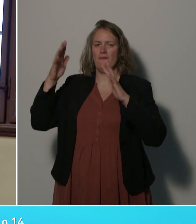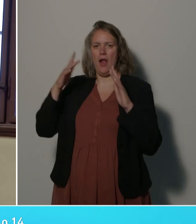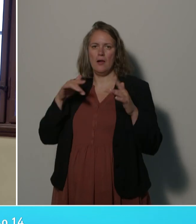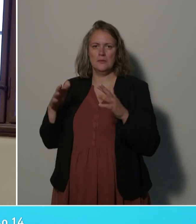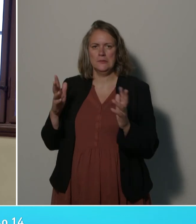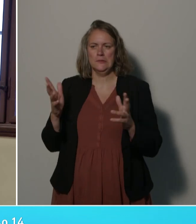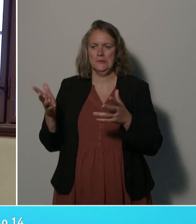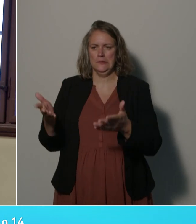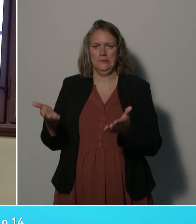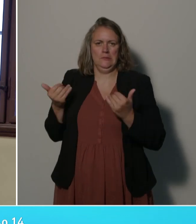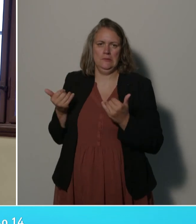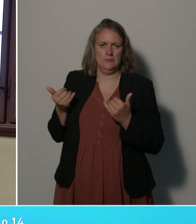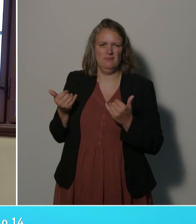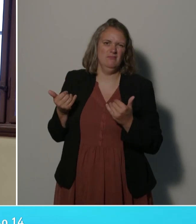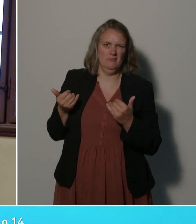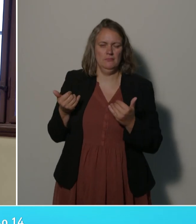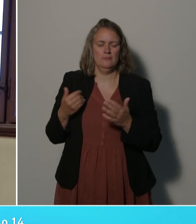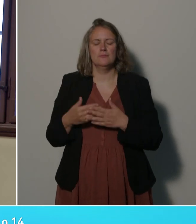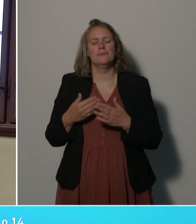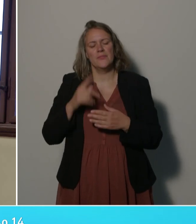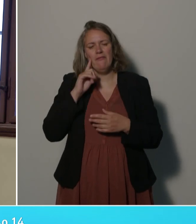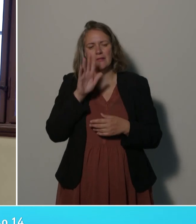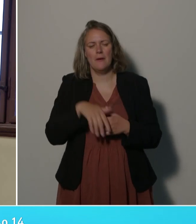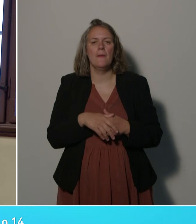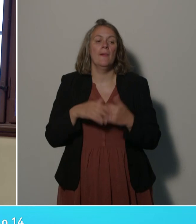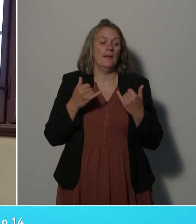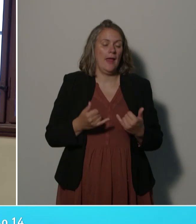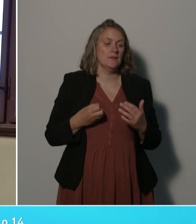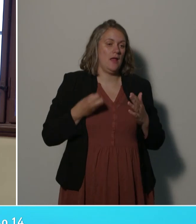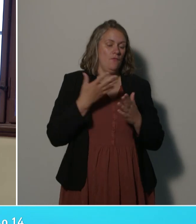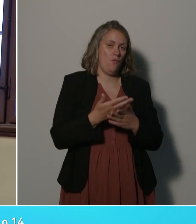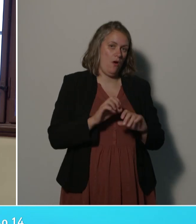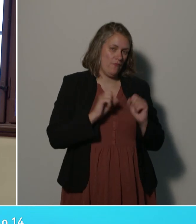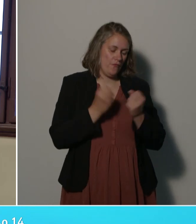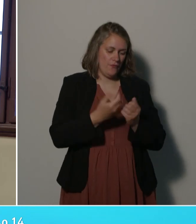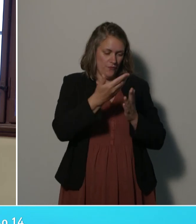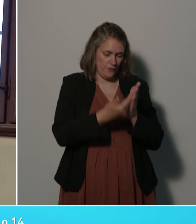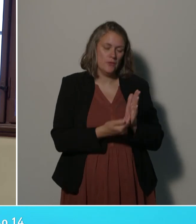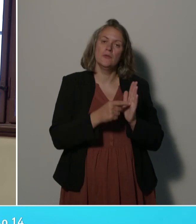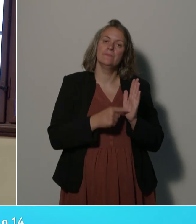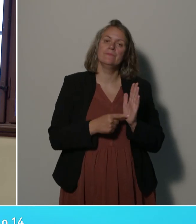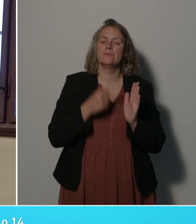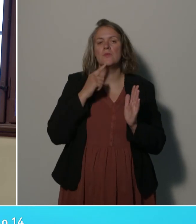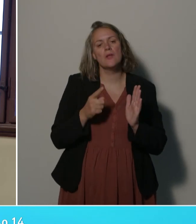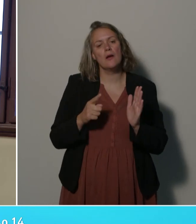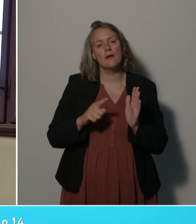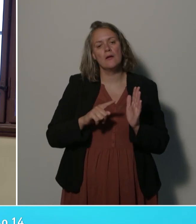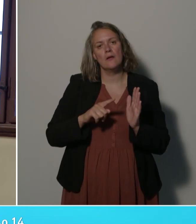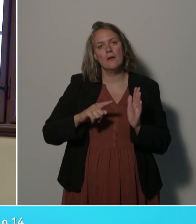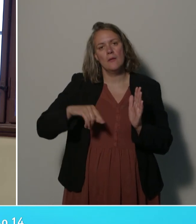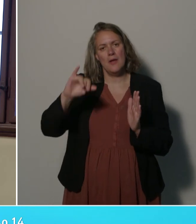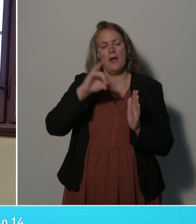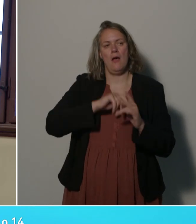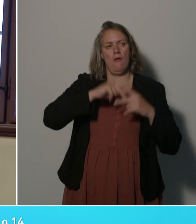nun vorliegende Entwurfsstand sieht nach wie vor das grundsätzliche